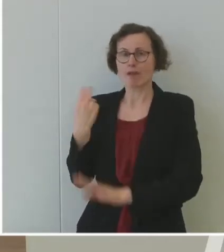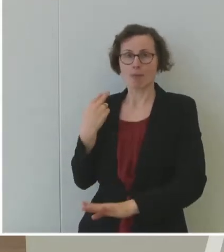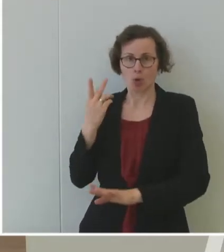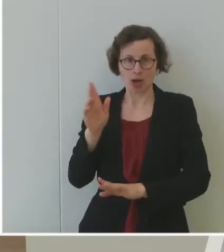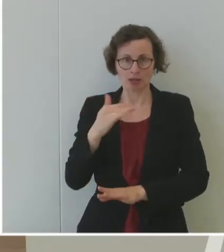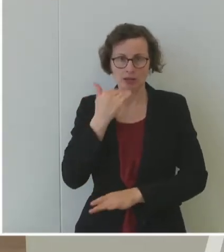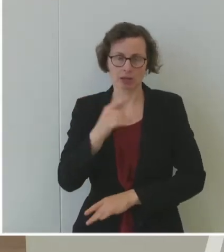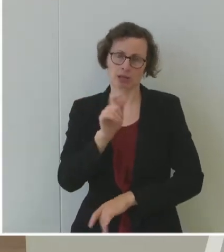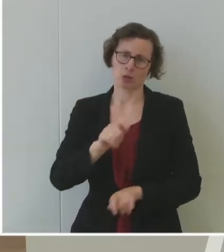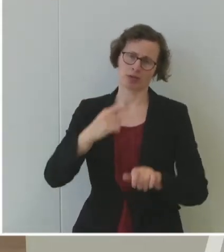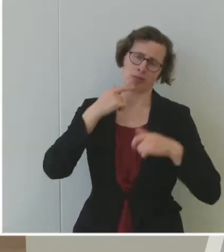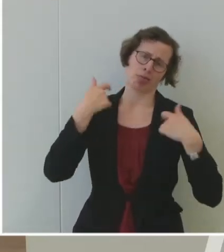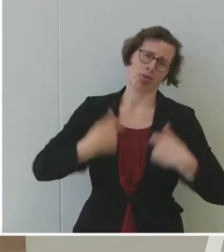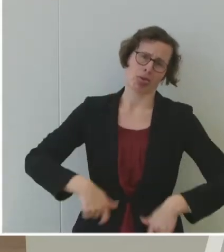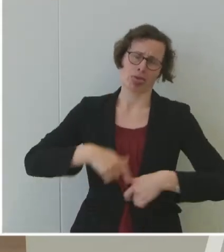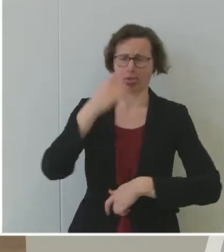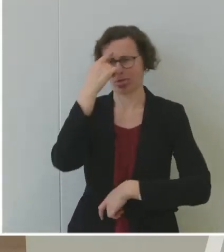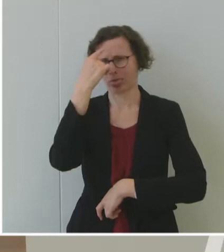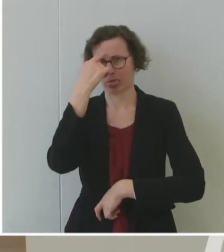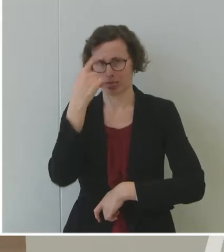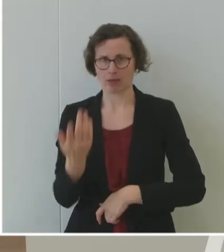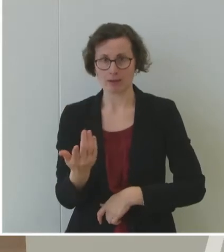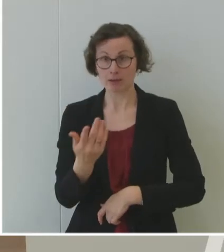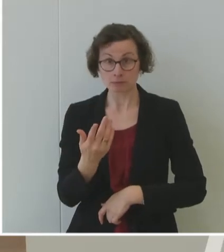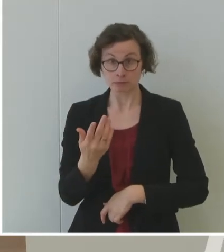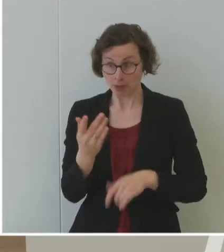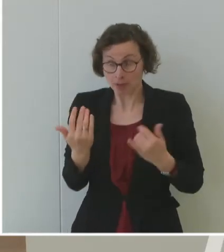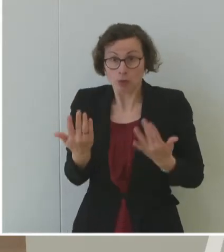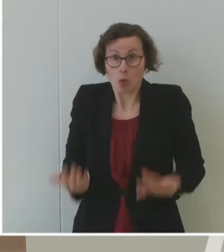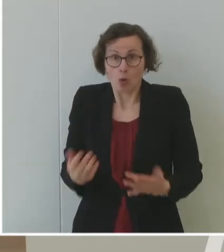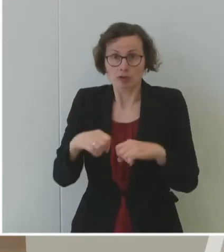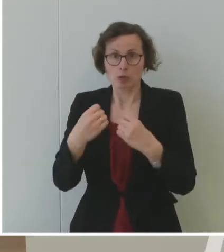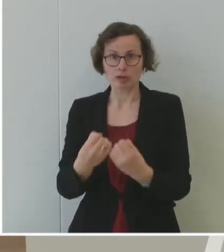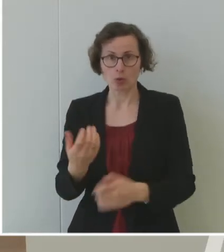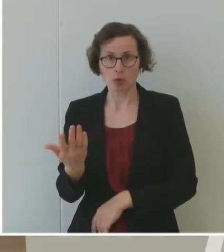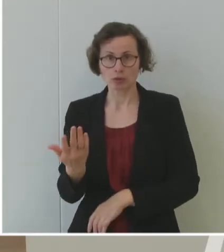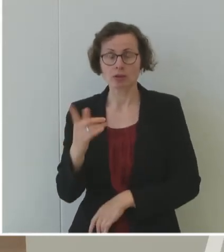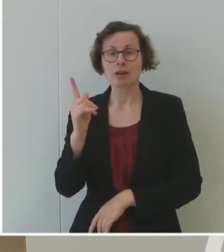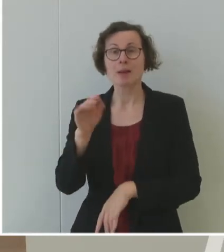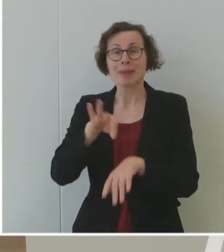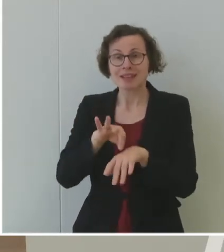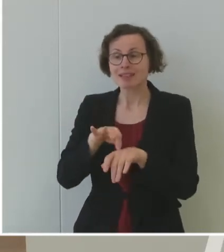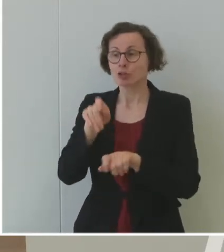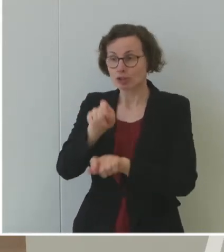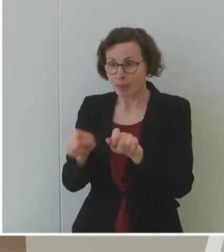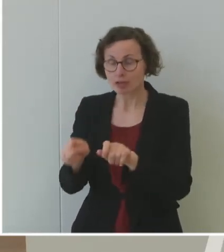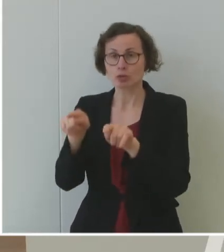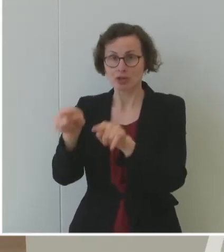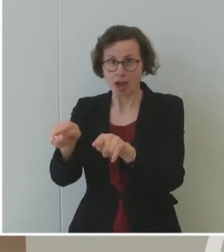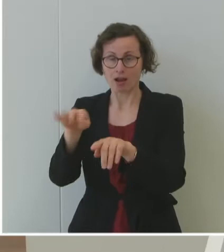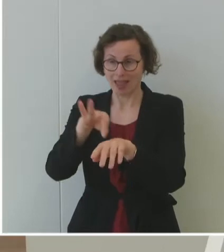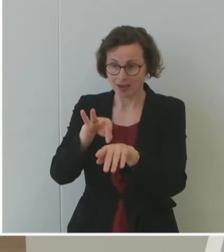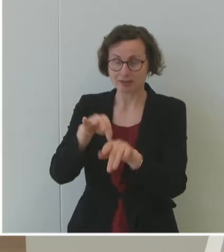hätte, Sie hätten mich zu Recht für verrückt erklärt. Es kann aber nicht sein, dass unser medizinisches Personal, die Ärzte